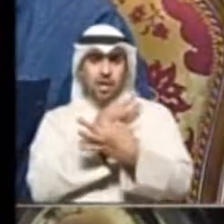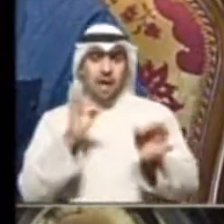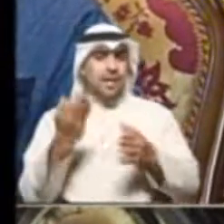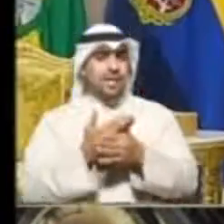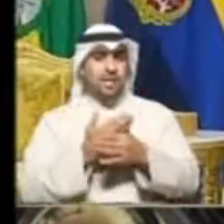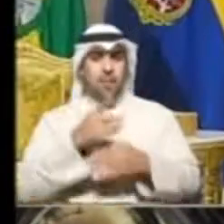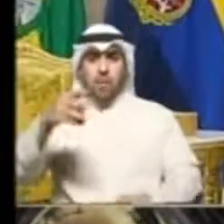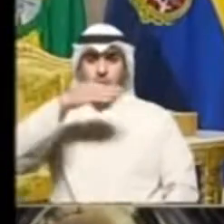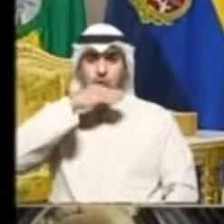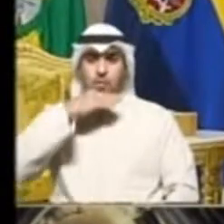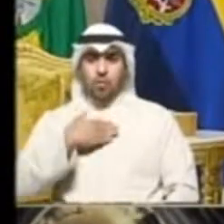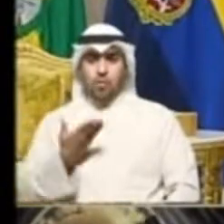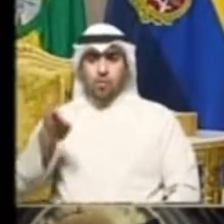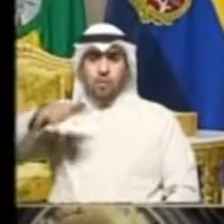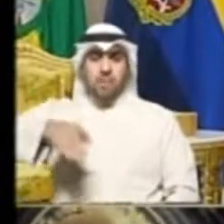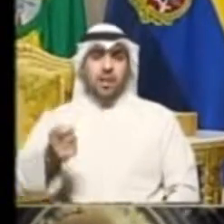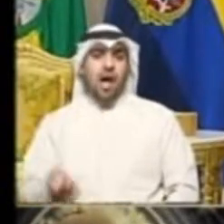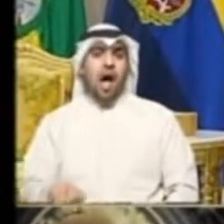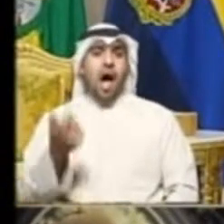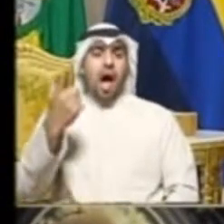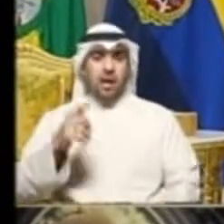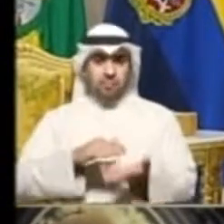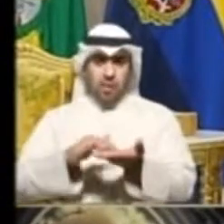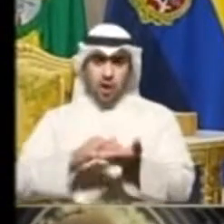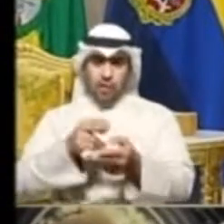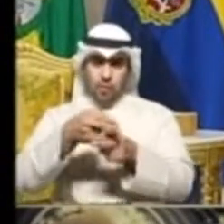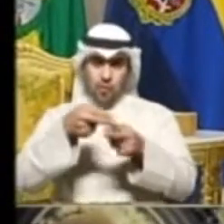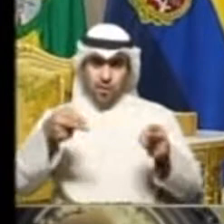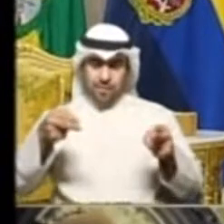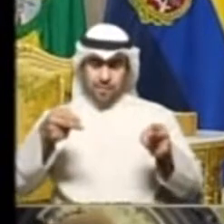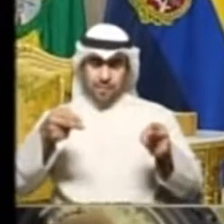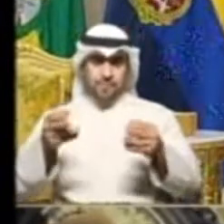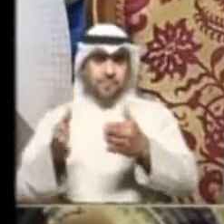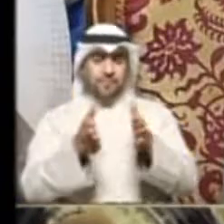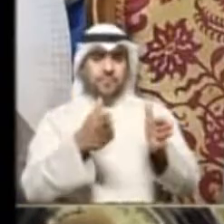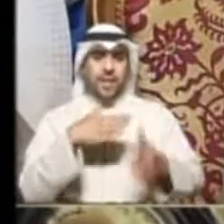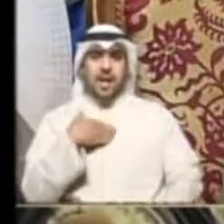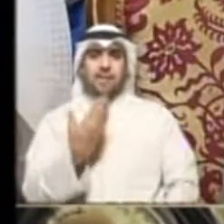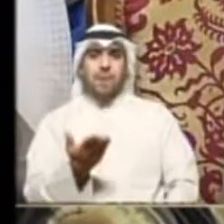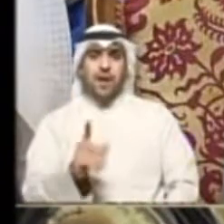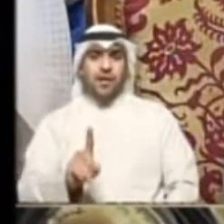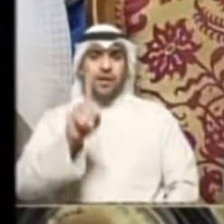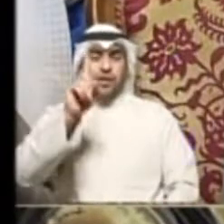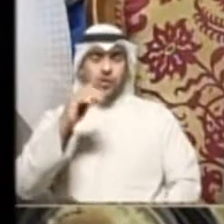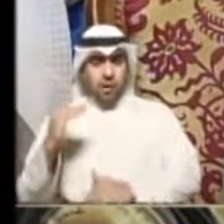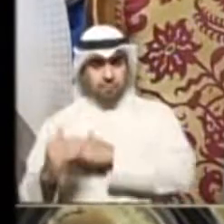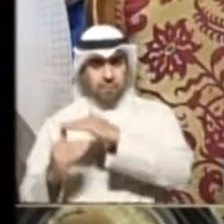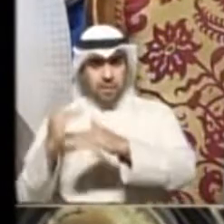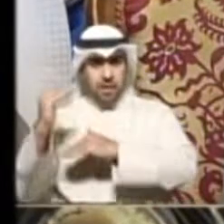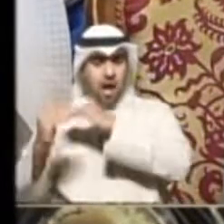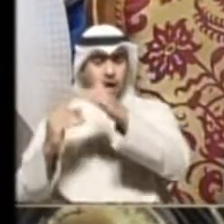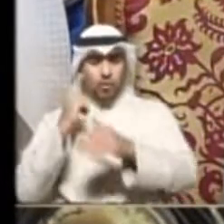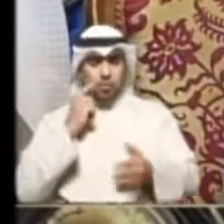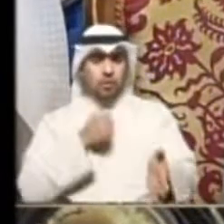بدمائهم وبذلوا الغالي والنفيس فداء للكويت، متمنيا سموه لهم مزيدا من